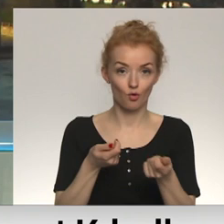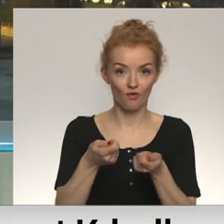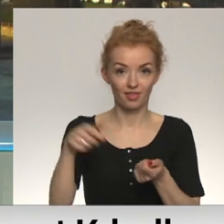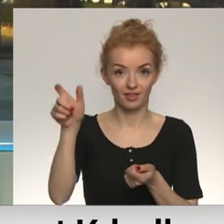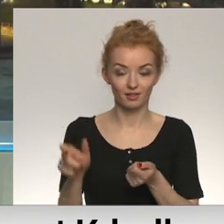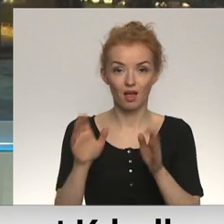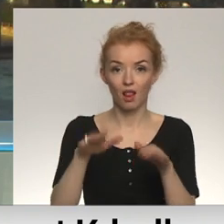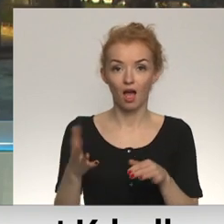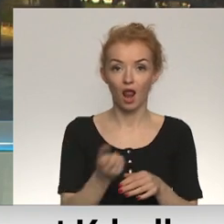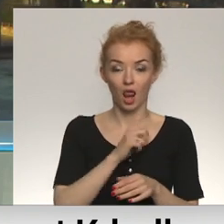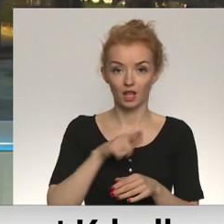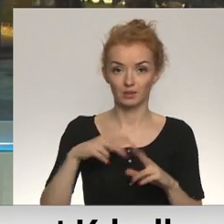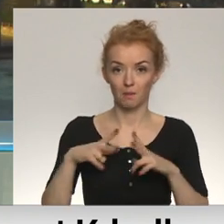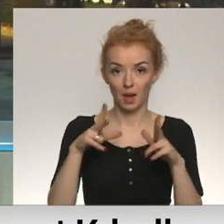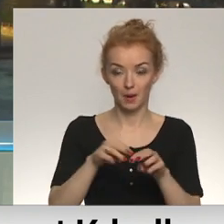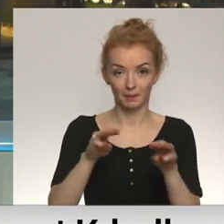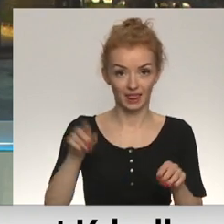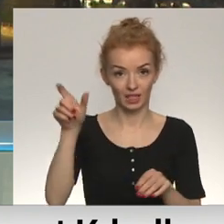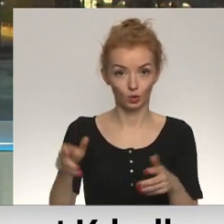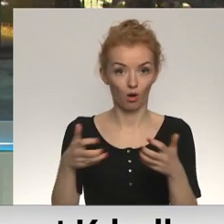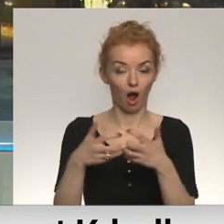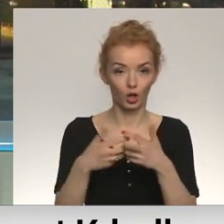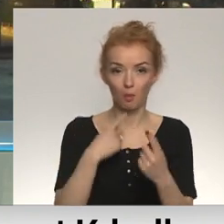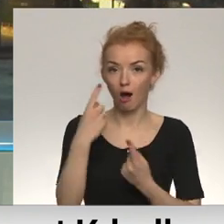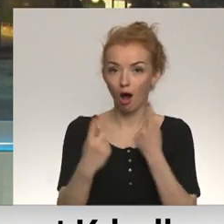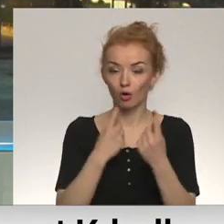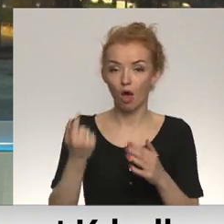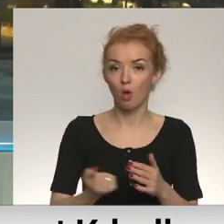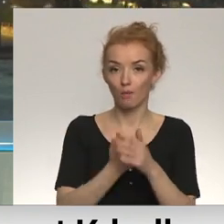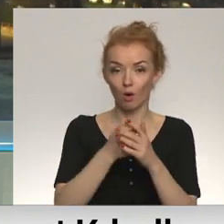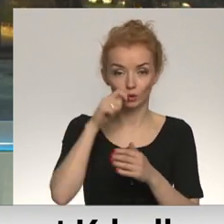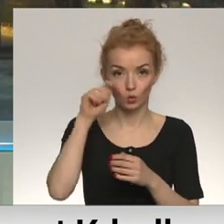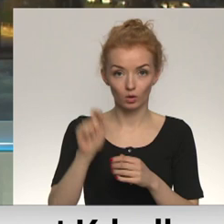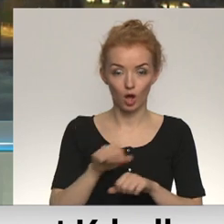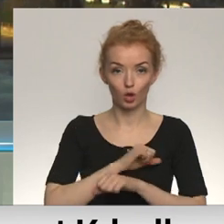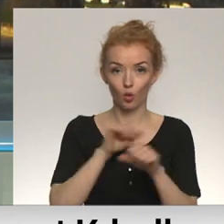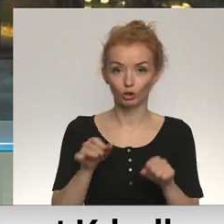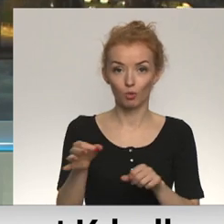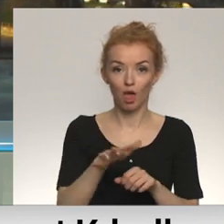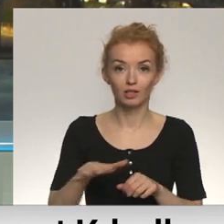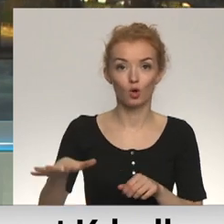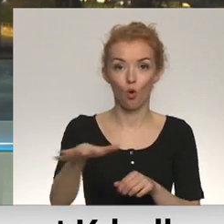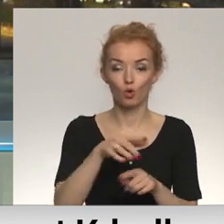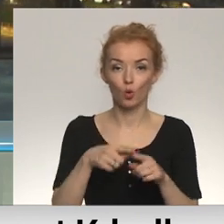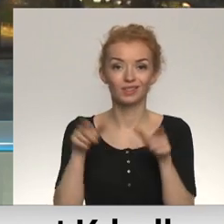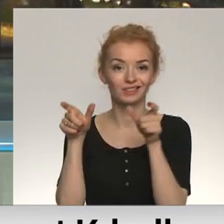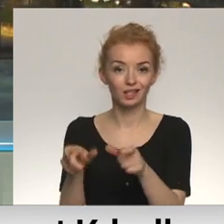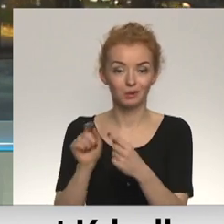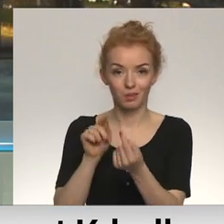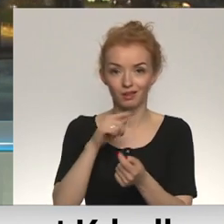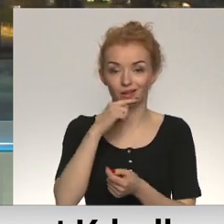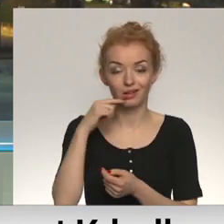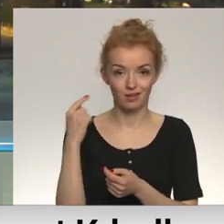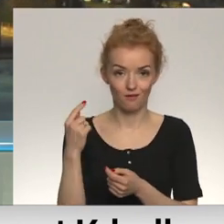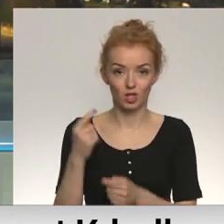lai ar Latvijas premjeru Krišānu Kariņu pārunātu atbalstu Ukrainai, drošību reģionā un sankcijas pret Krieviju tās